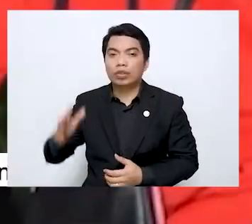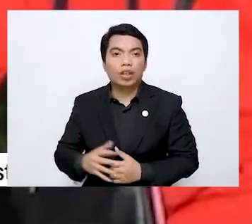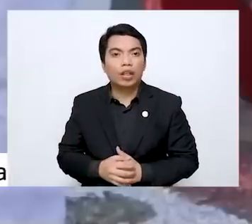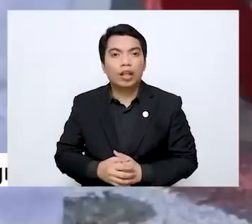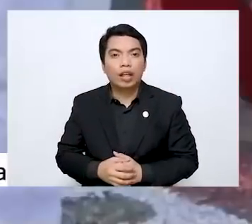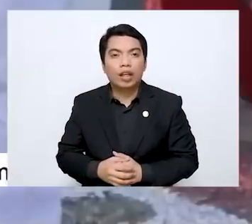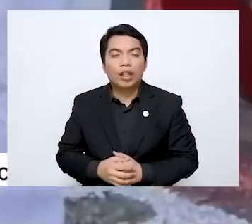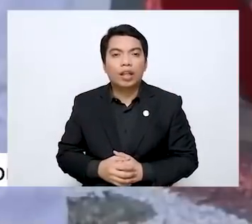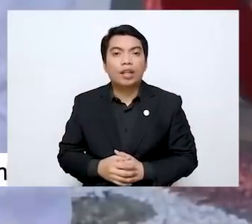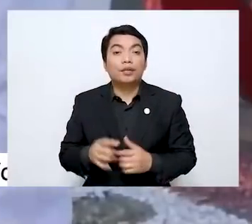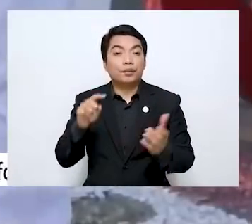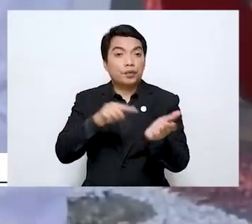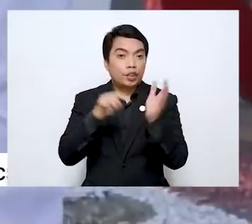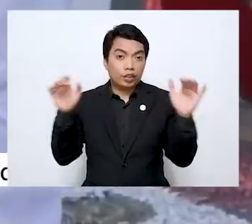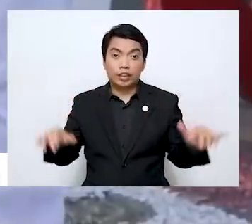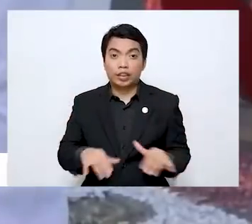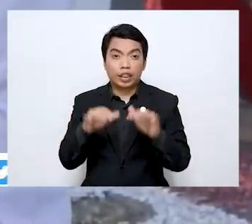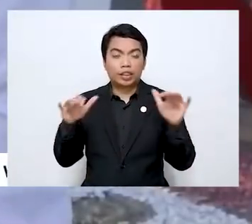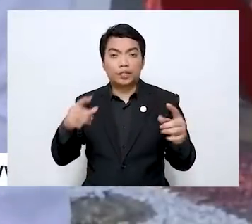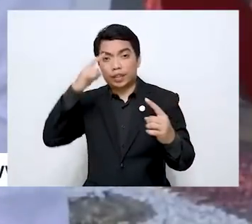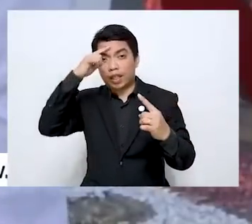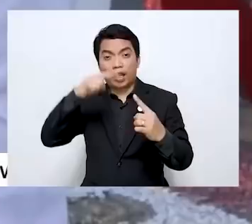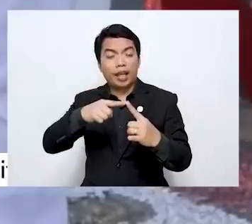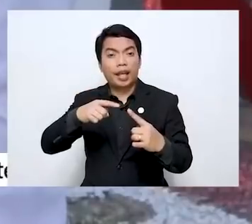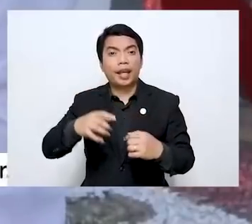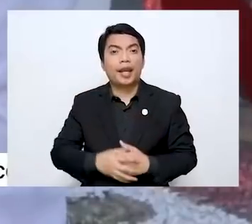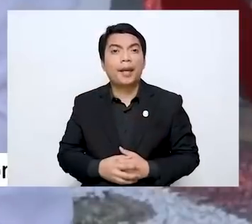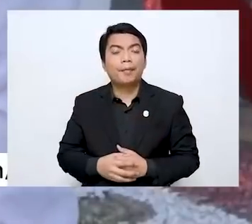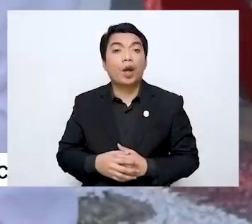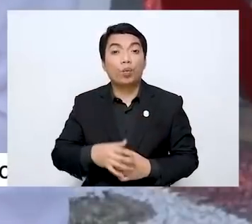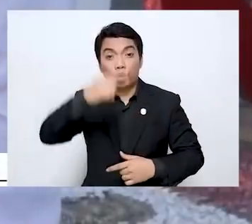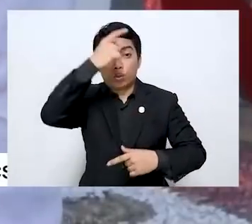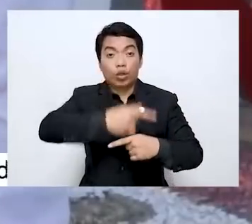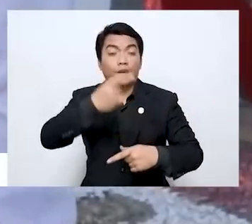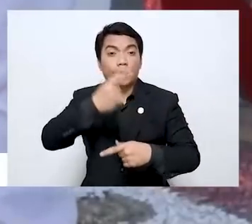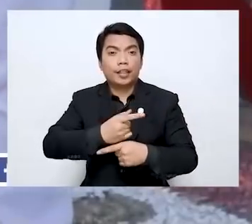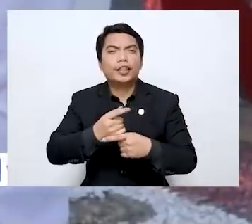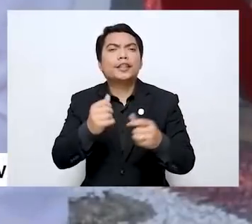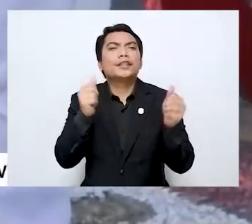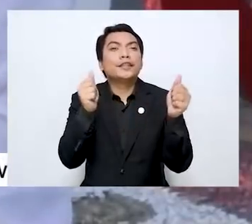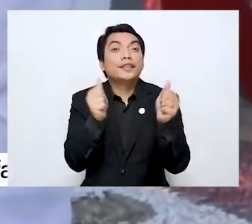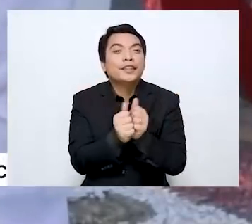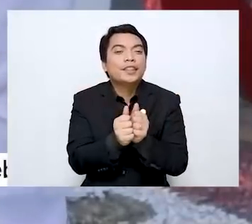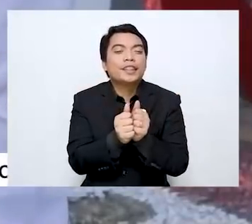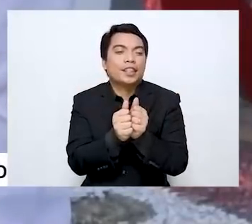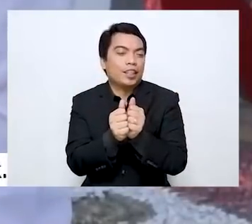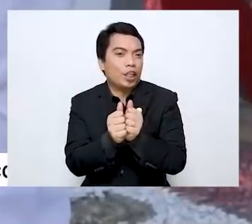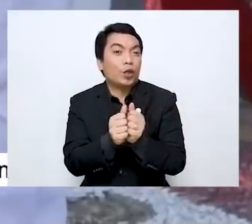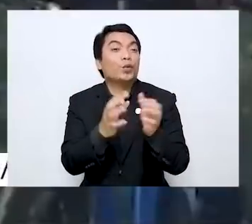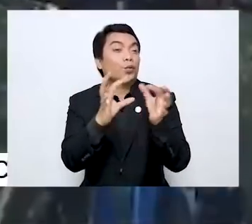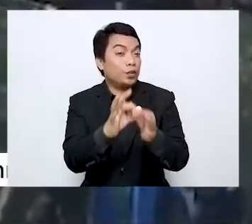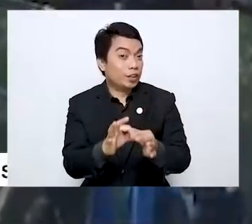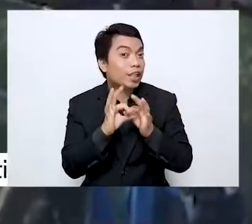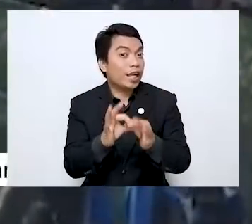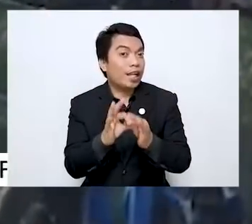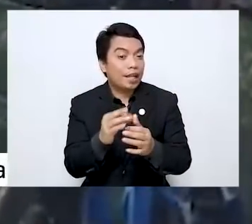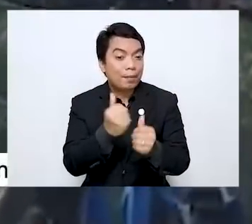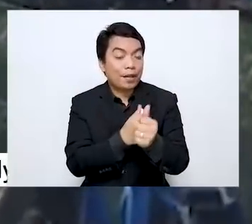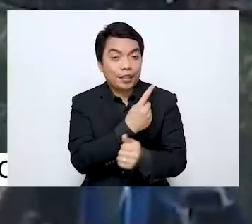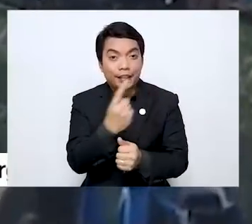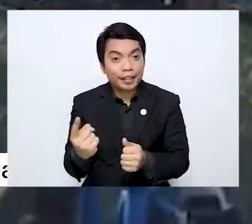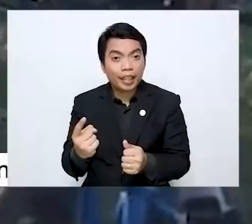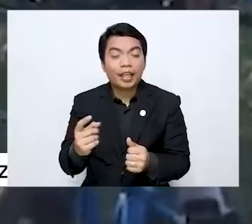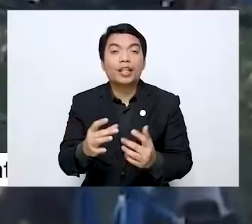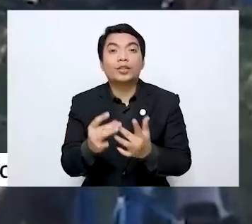Diyos. Ang aktibidad na ito po ay naglalayo na ang mga kapatid ay mapaglapit-lapit ang kanilang kalooban. Italo sa lahat ang